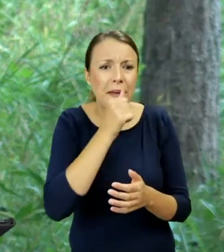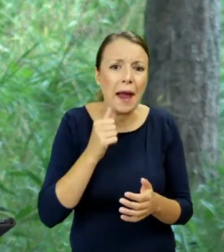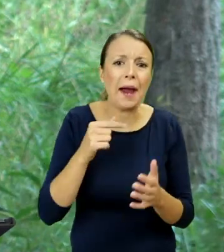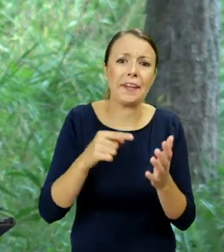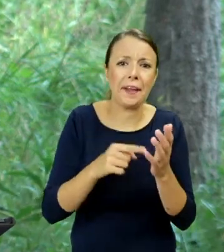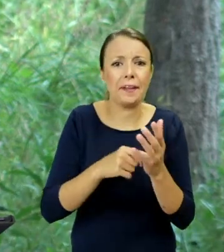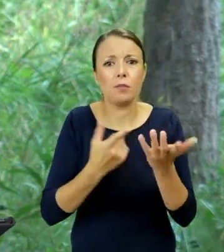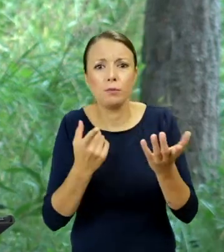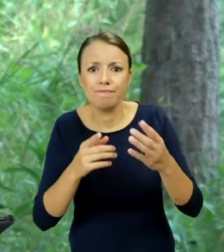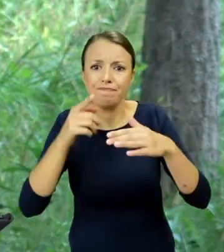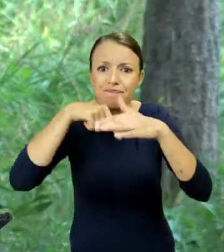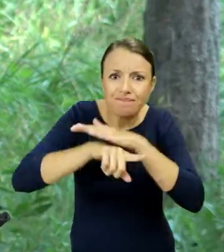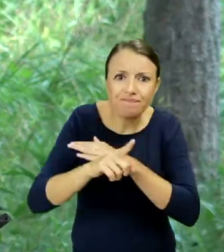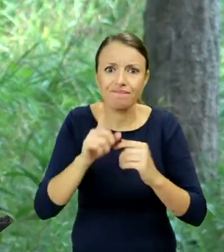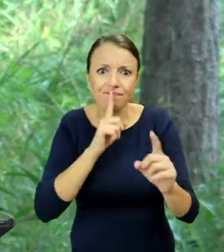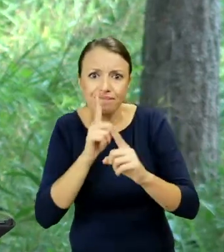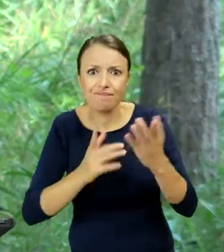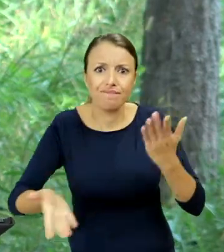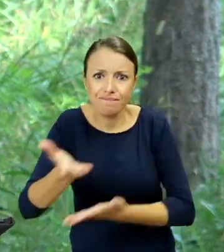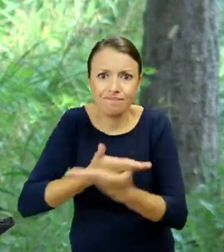jej równoprawnymi